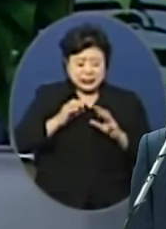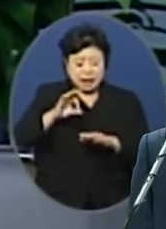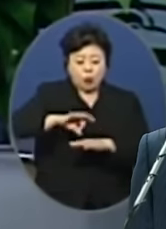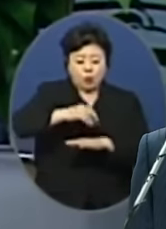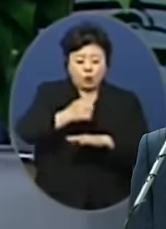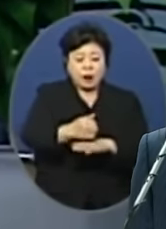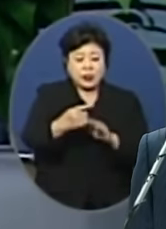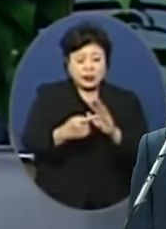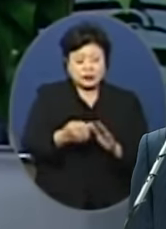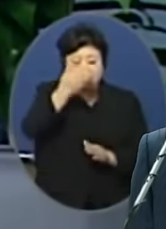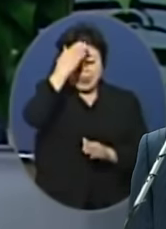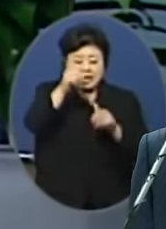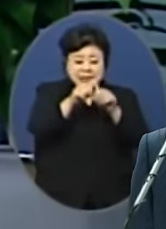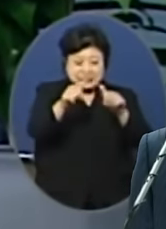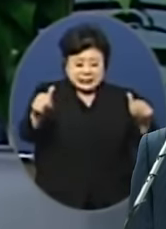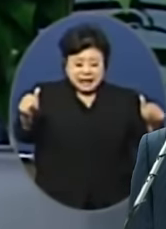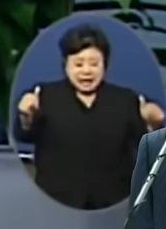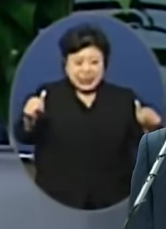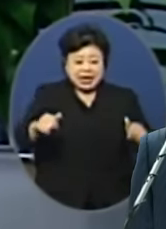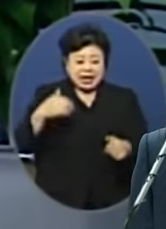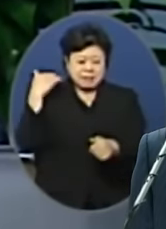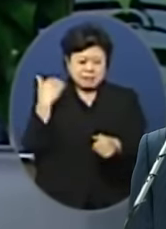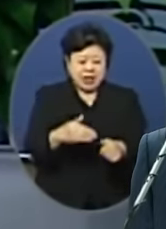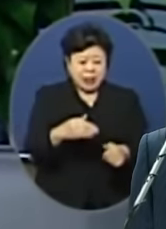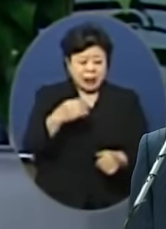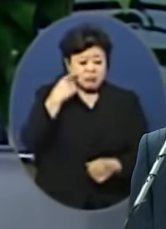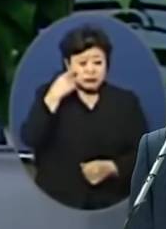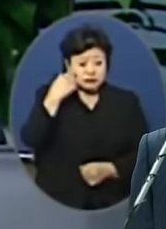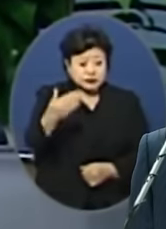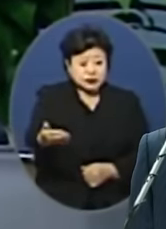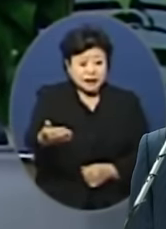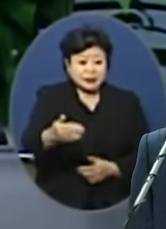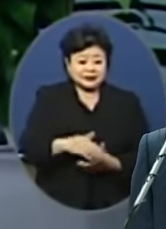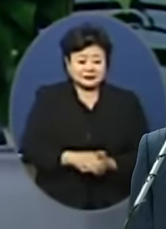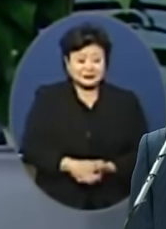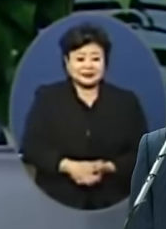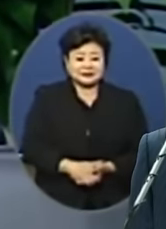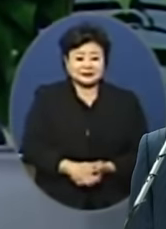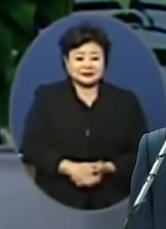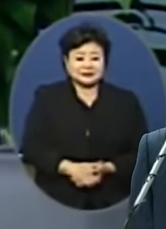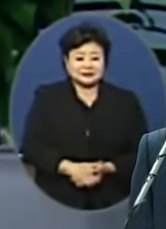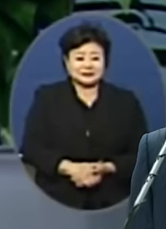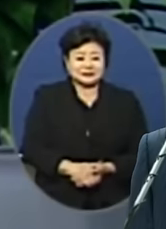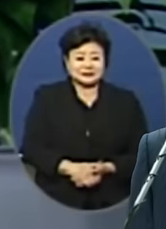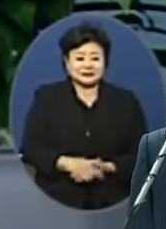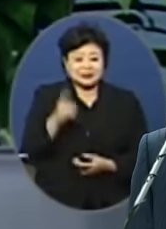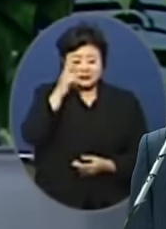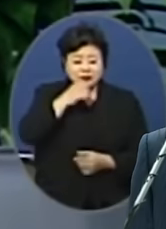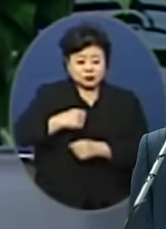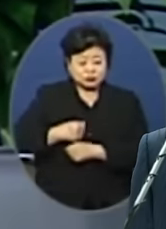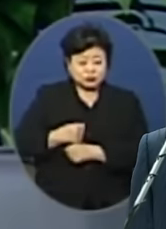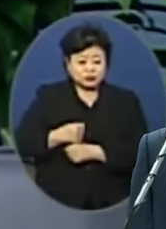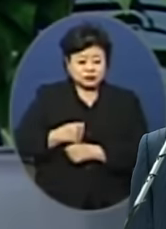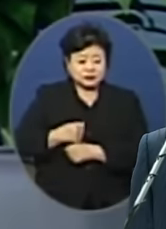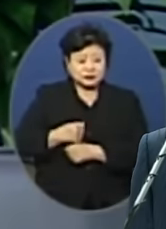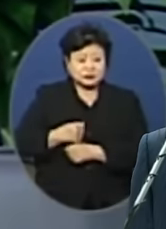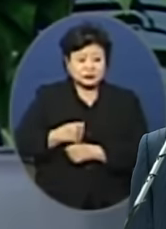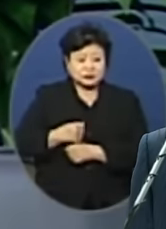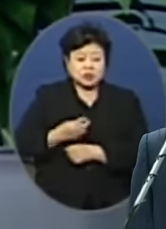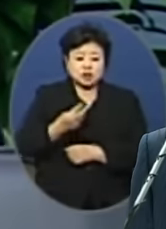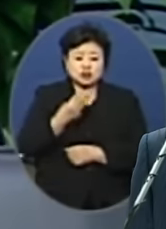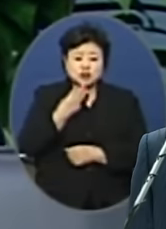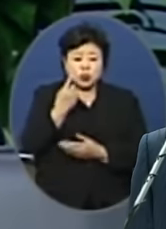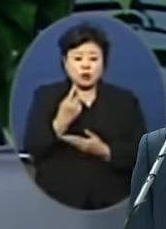나와서 엘리사 보고 이놈들을 일단 칼에 칠까요 어떨까요? 보니까 적군의 서울에 들어와